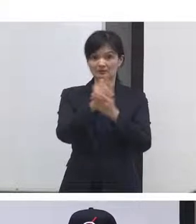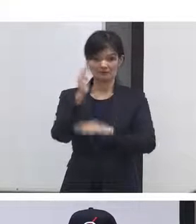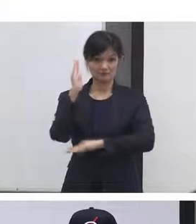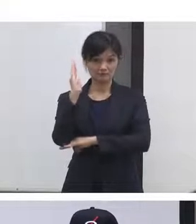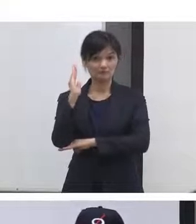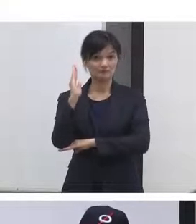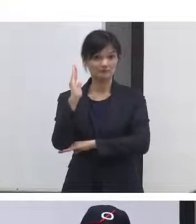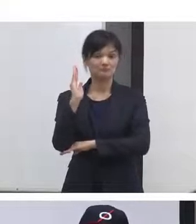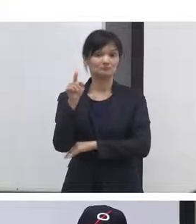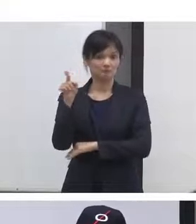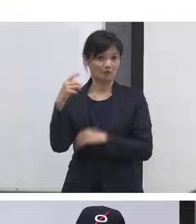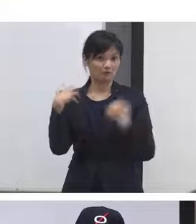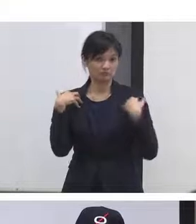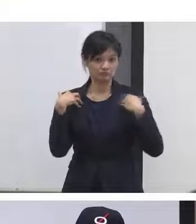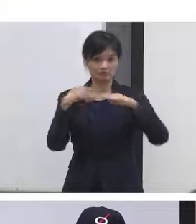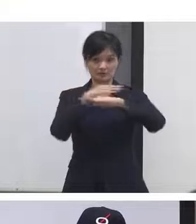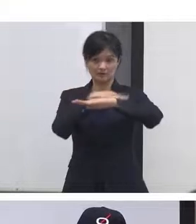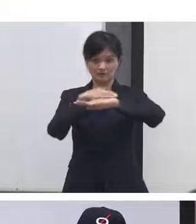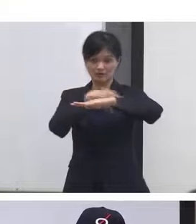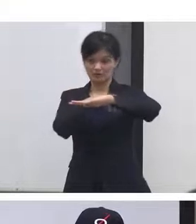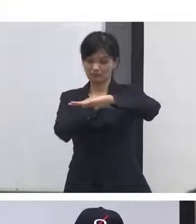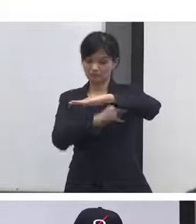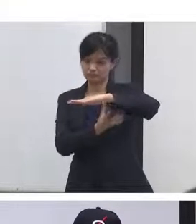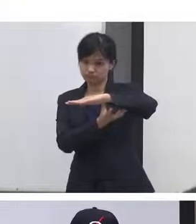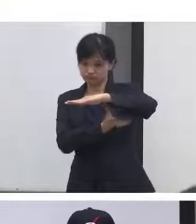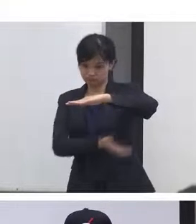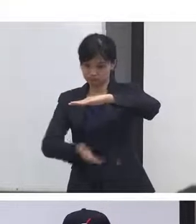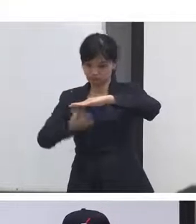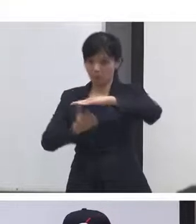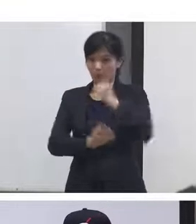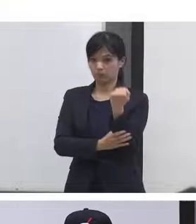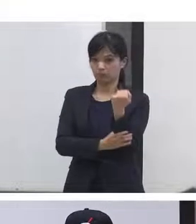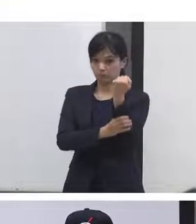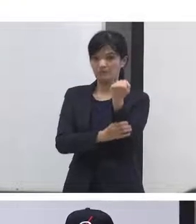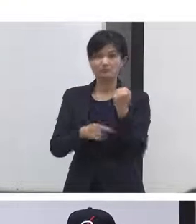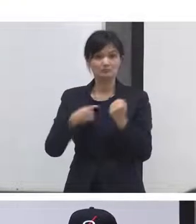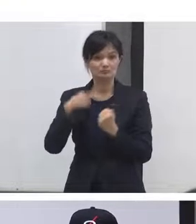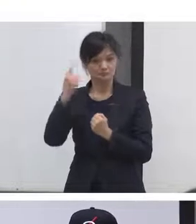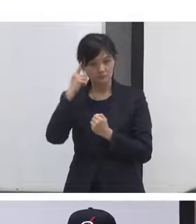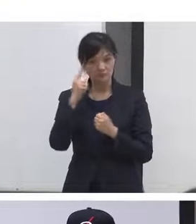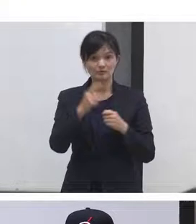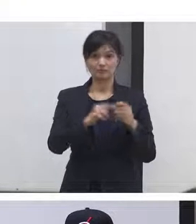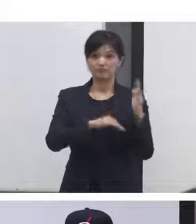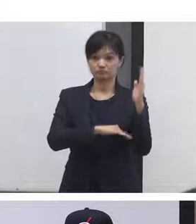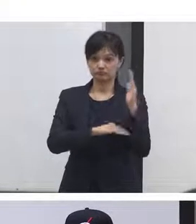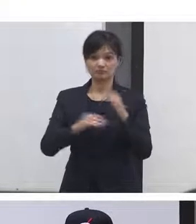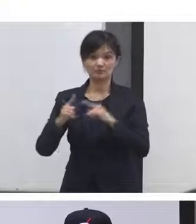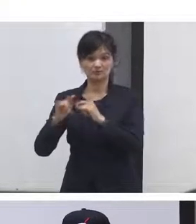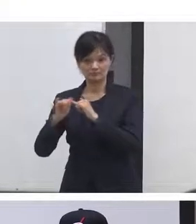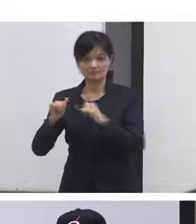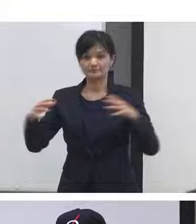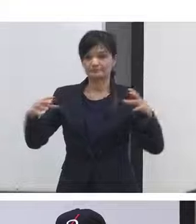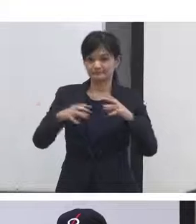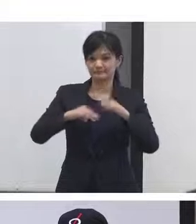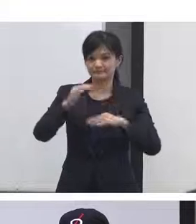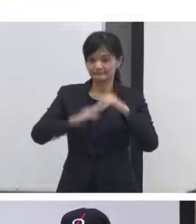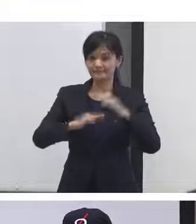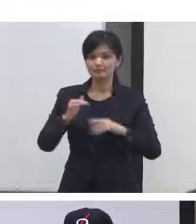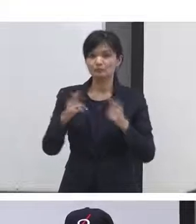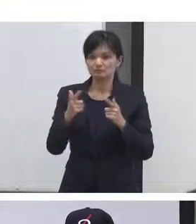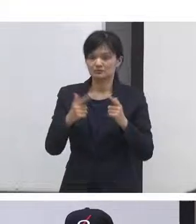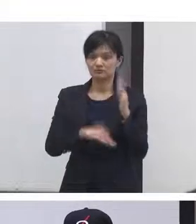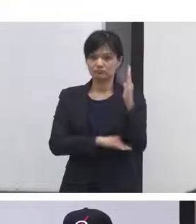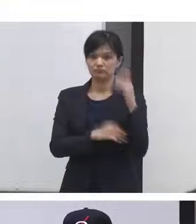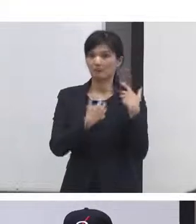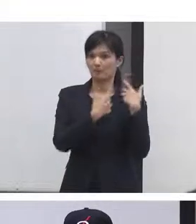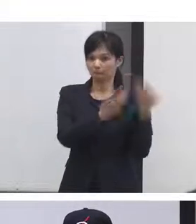个结构性的部分。在这样的情况下，我会觉得应该是分工去进行，而不是期待政府把所有的工作完成。所以我们刚